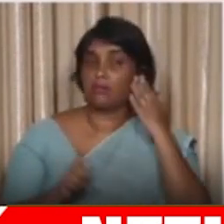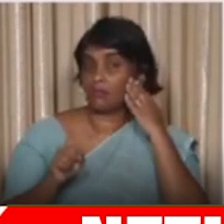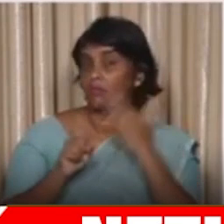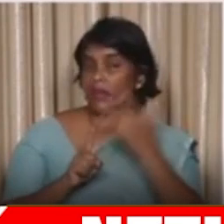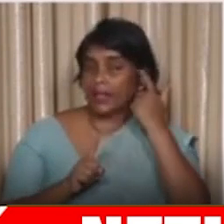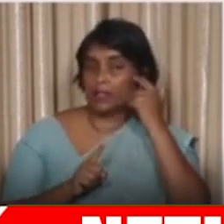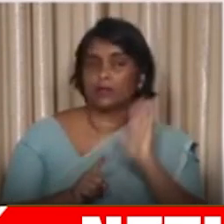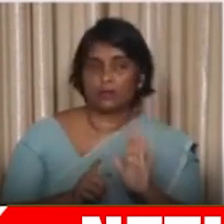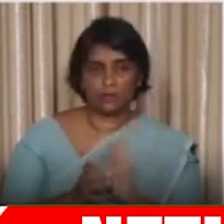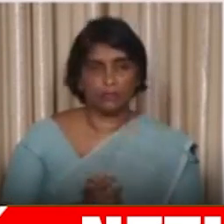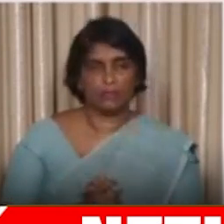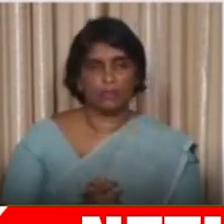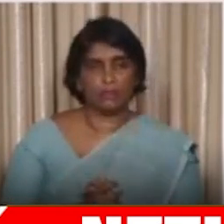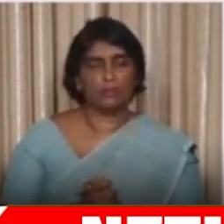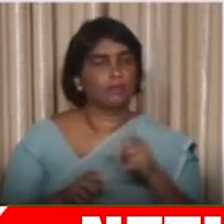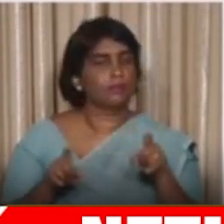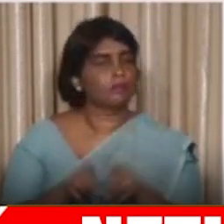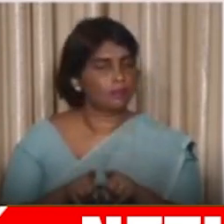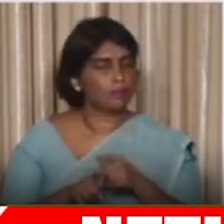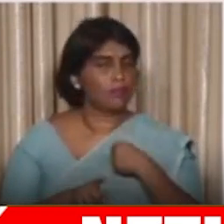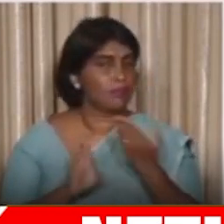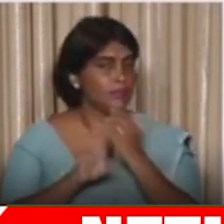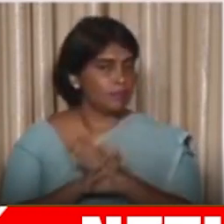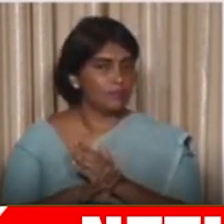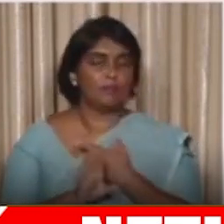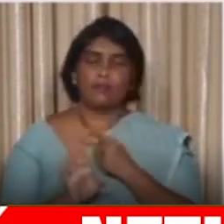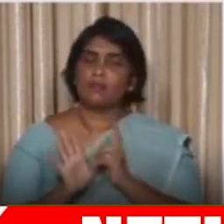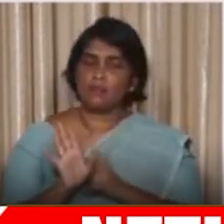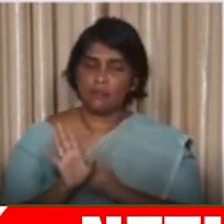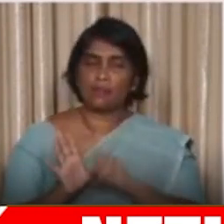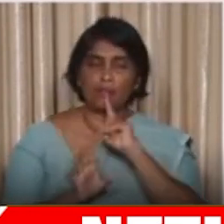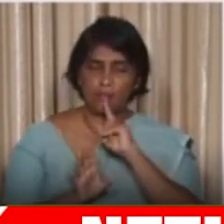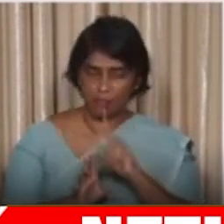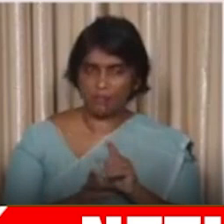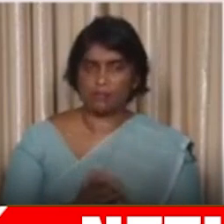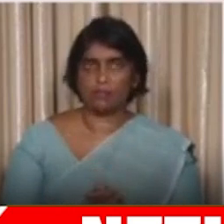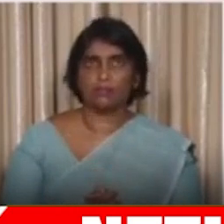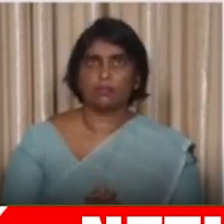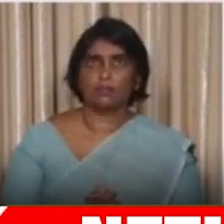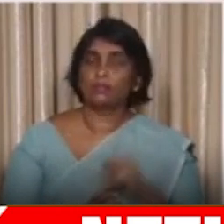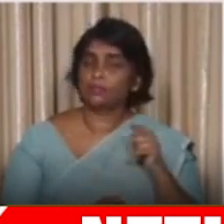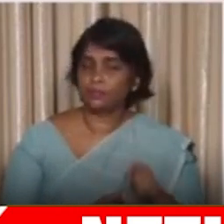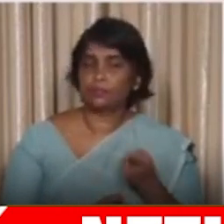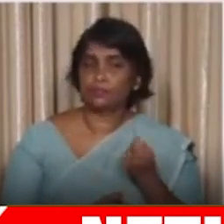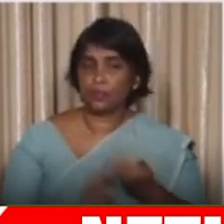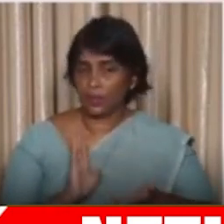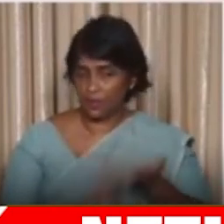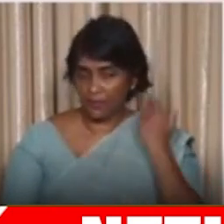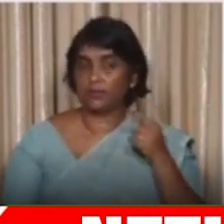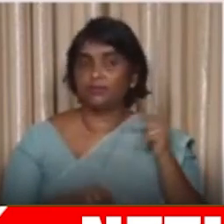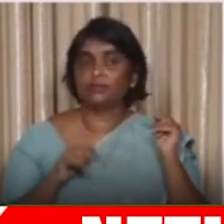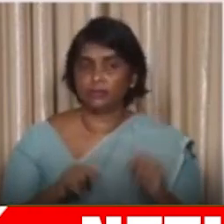කල්පනා කරන්න වෙනවා. ඒ නිසා තමයි මම එදා හැමදාම කියන්නේ මේ ගාන වැඩි හින්දා